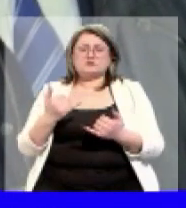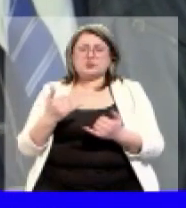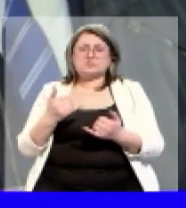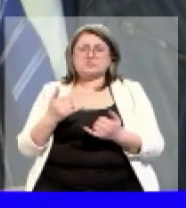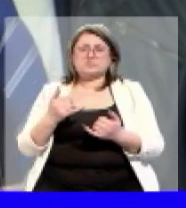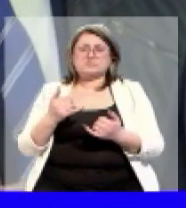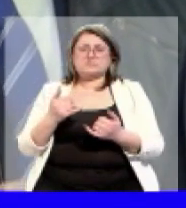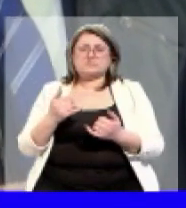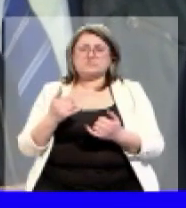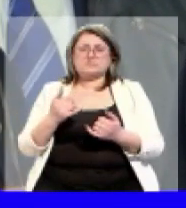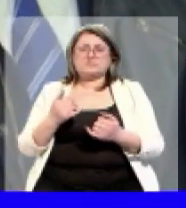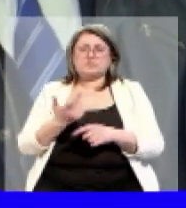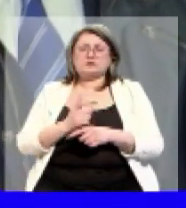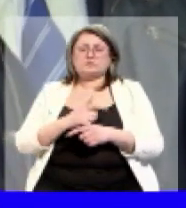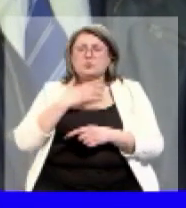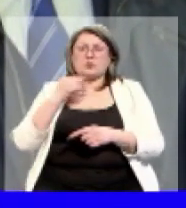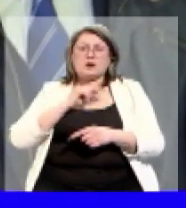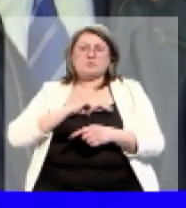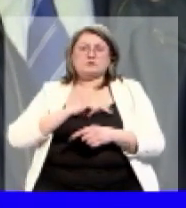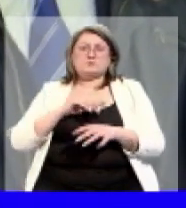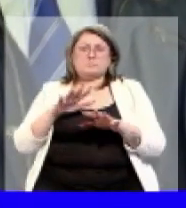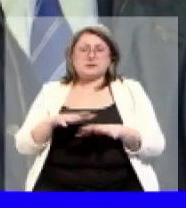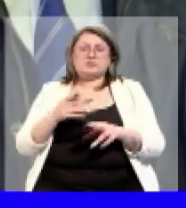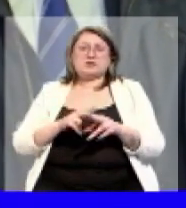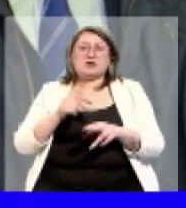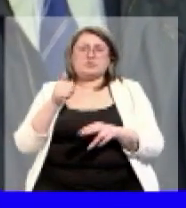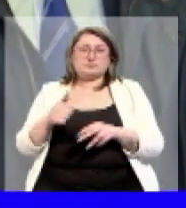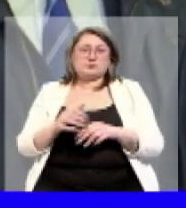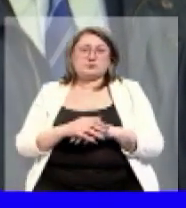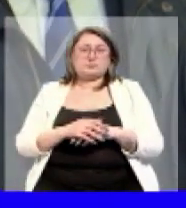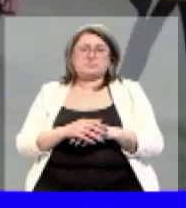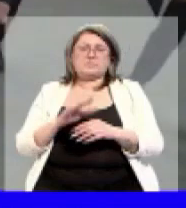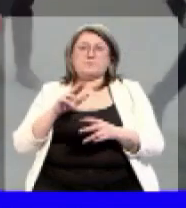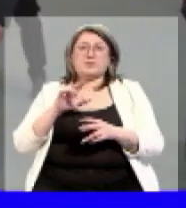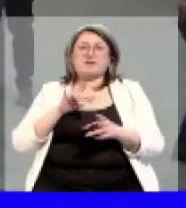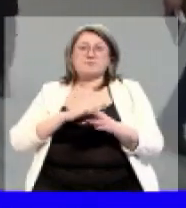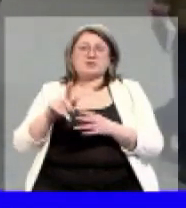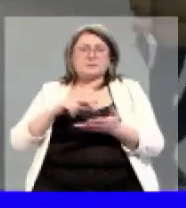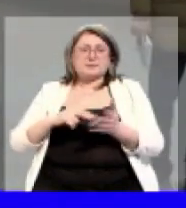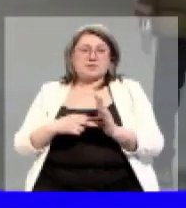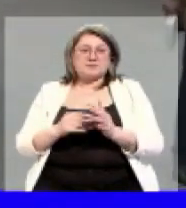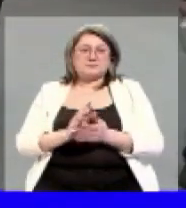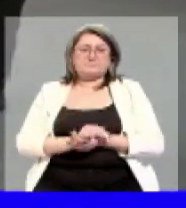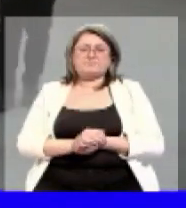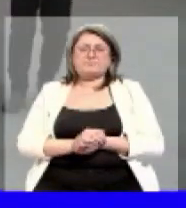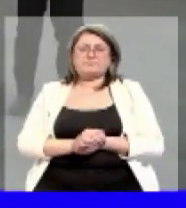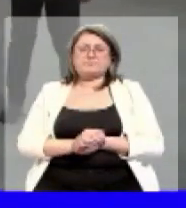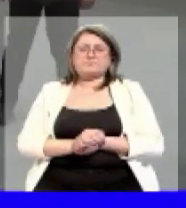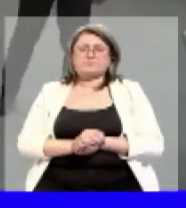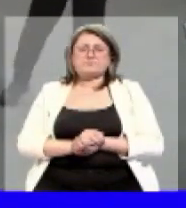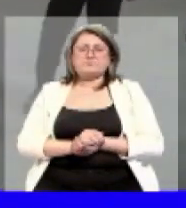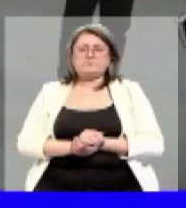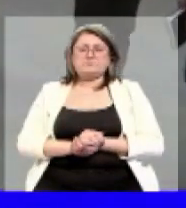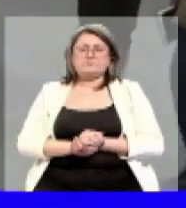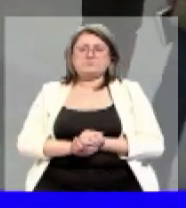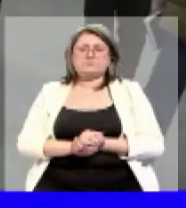құрылымды кеңейту қажет. Машина құрастыру өндірісін үлкен қарқынмен дамыта берген абзал. Премьер-министрдің жұмыс сапары әрі қарай толық циклді